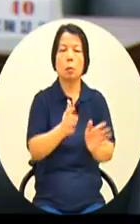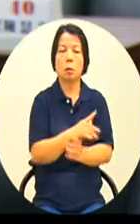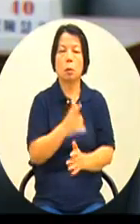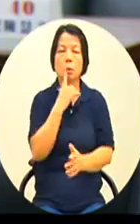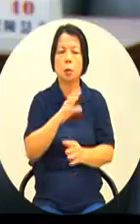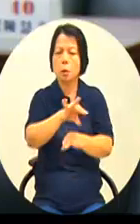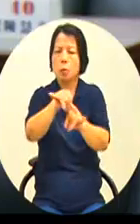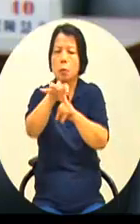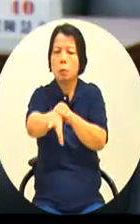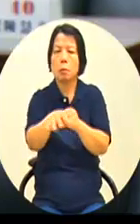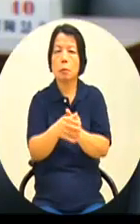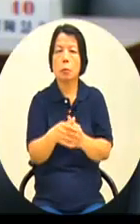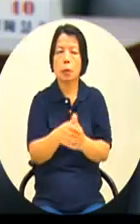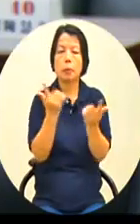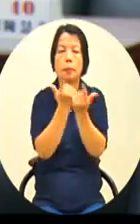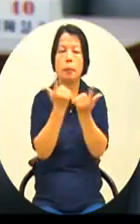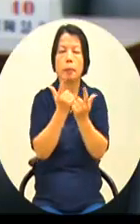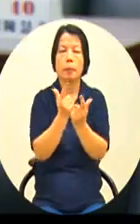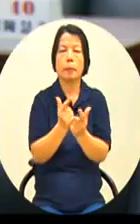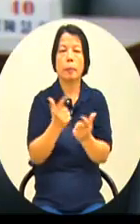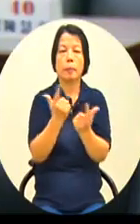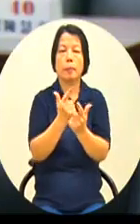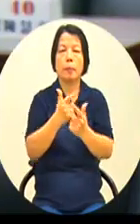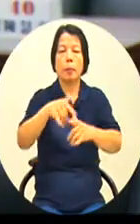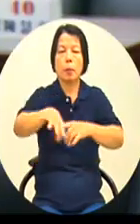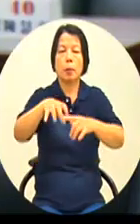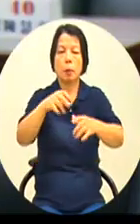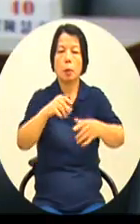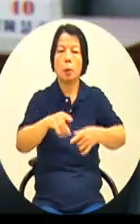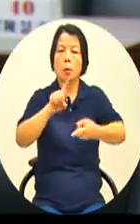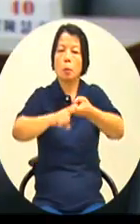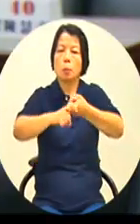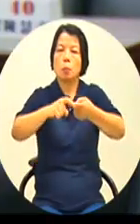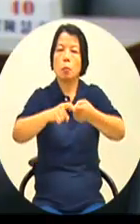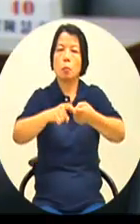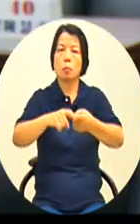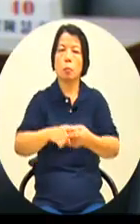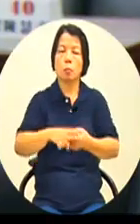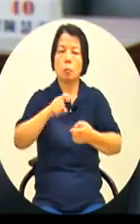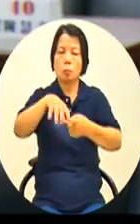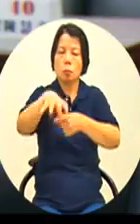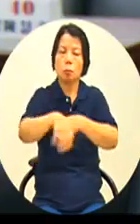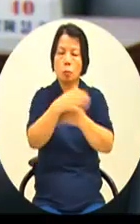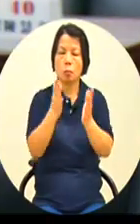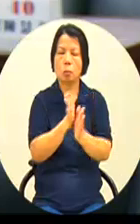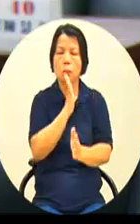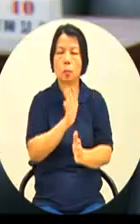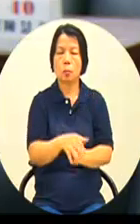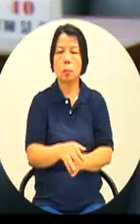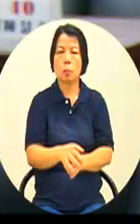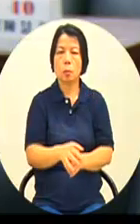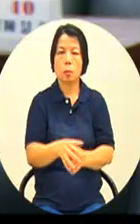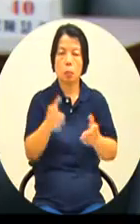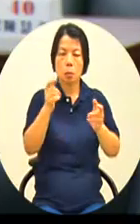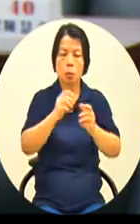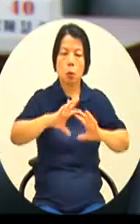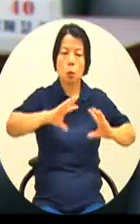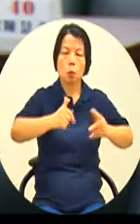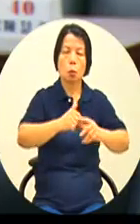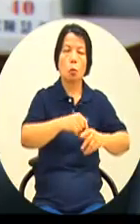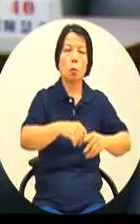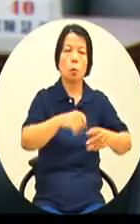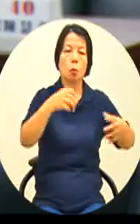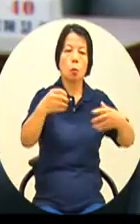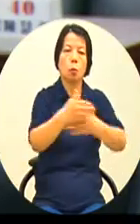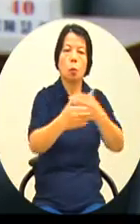了遐要用种做方便个。毋过伫顶面遮哦，希望咱交通局吼，甲高工局、高工局也好，拜